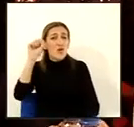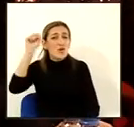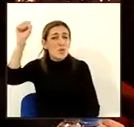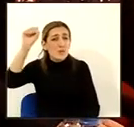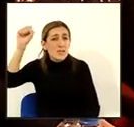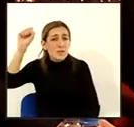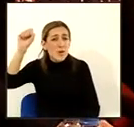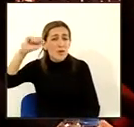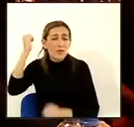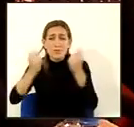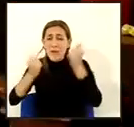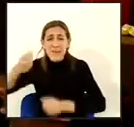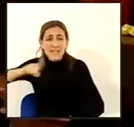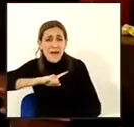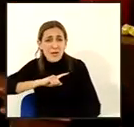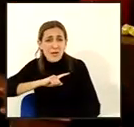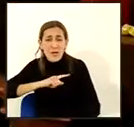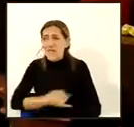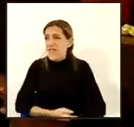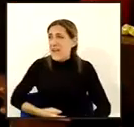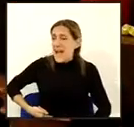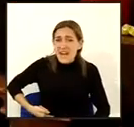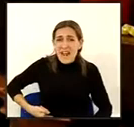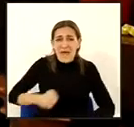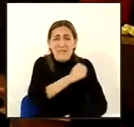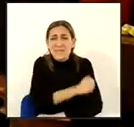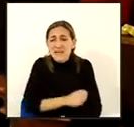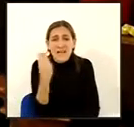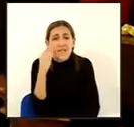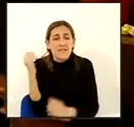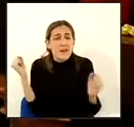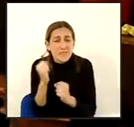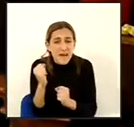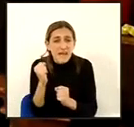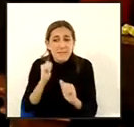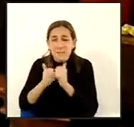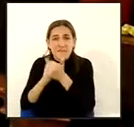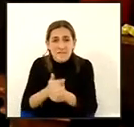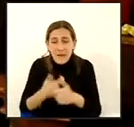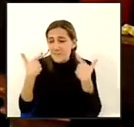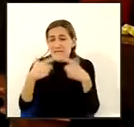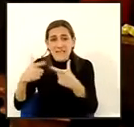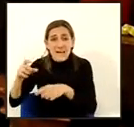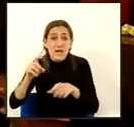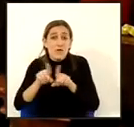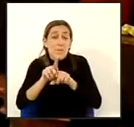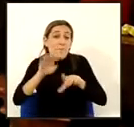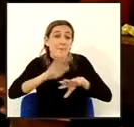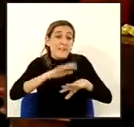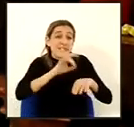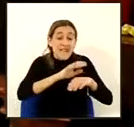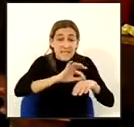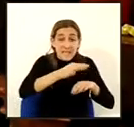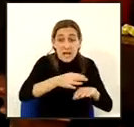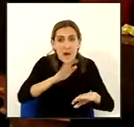les maneres possibles, de gana, de misèria, de fred, per sectarisme, per odi, perquè volíem ser lliures i